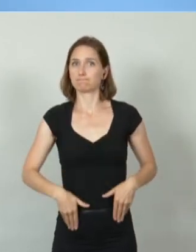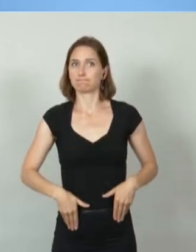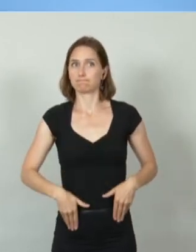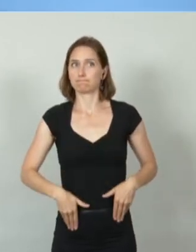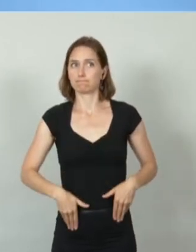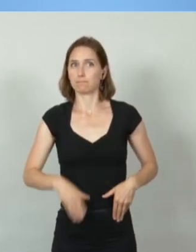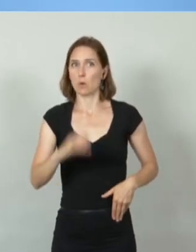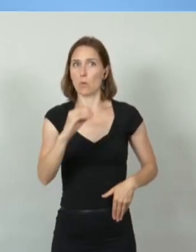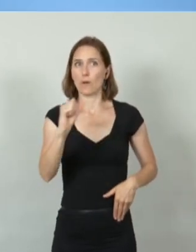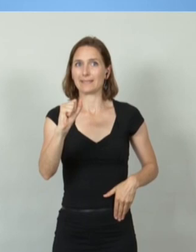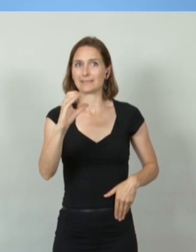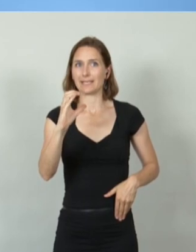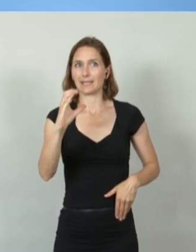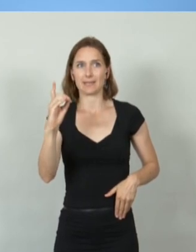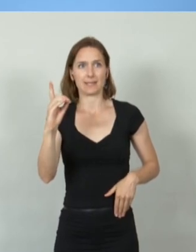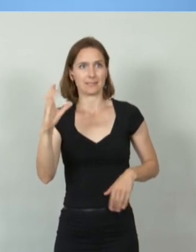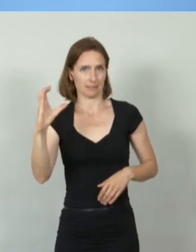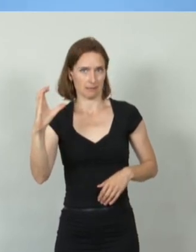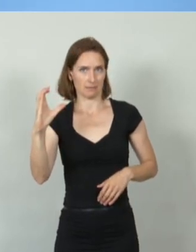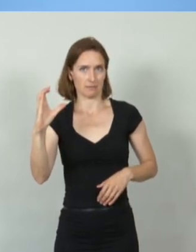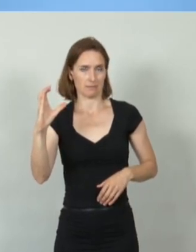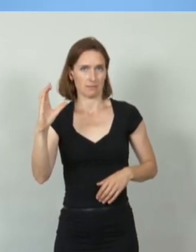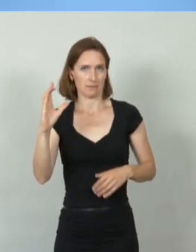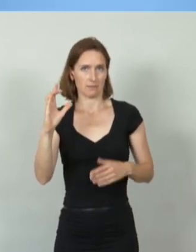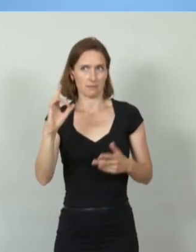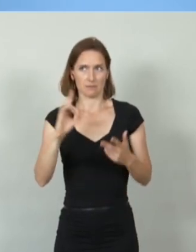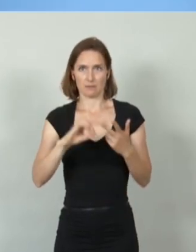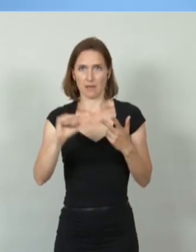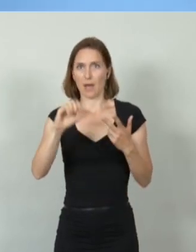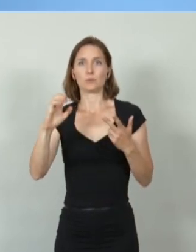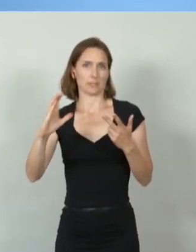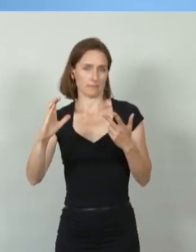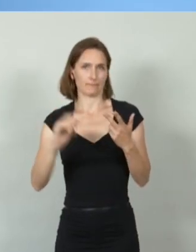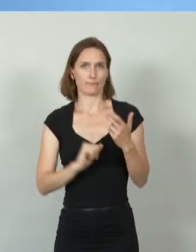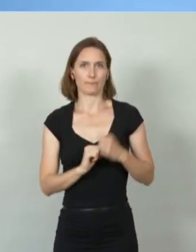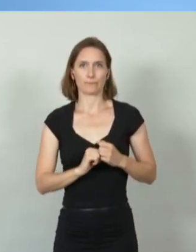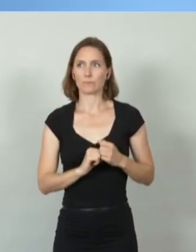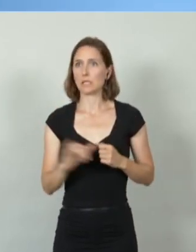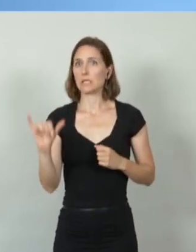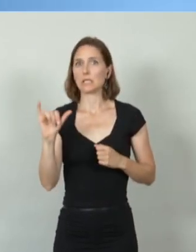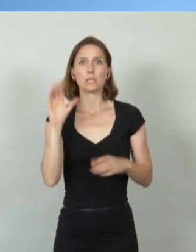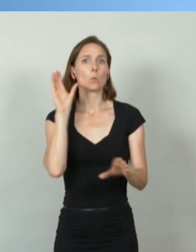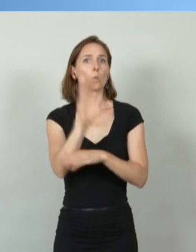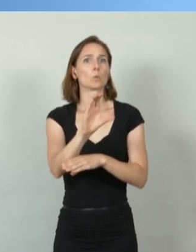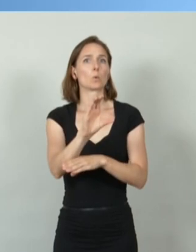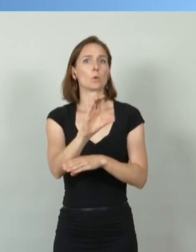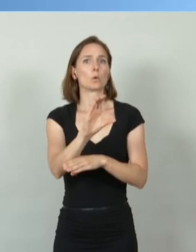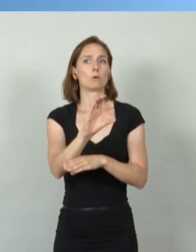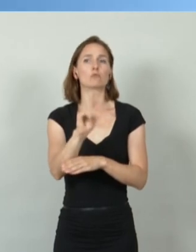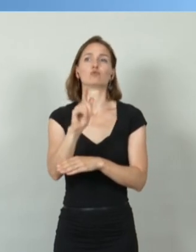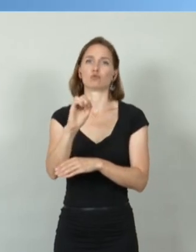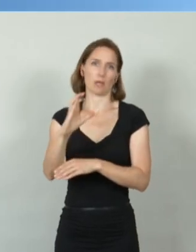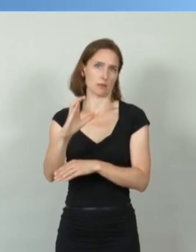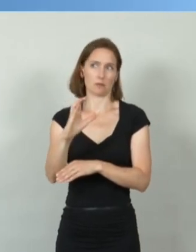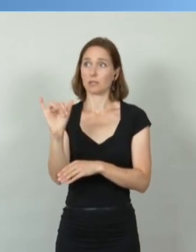ouais c'est des décès et AEC qui votre compte GEC